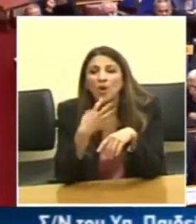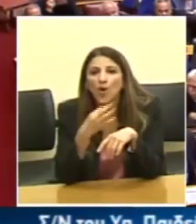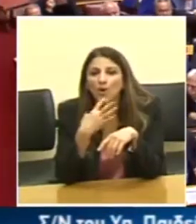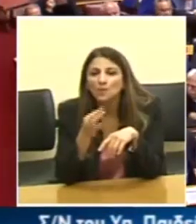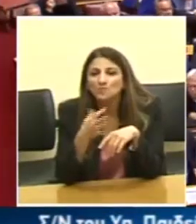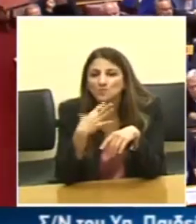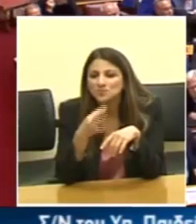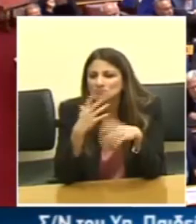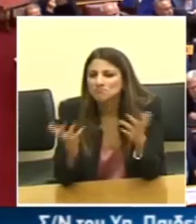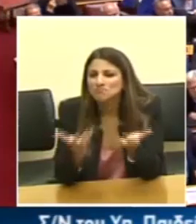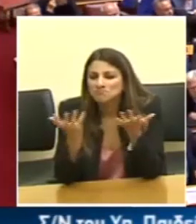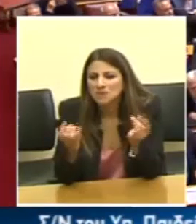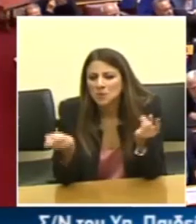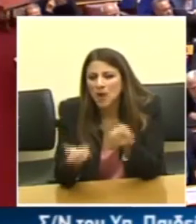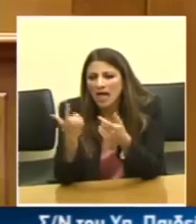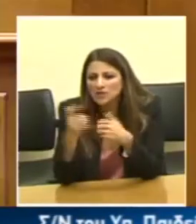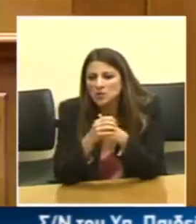Επειδή